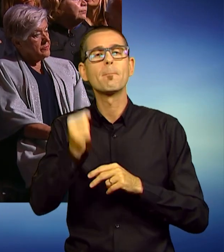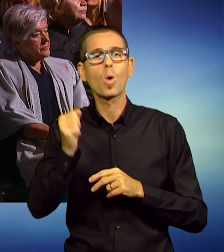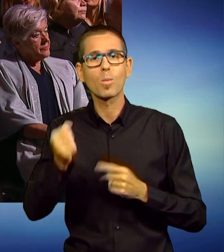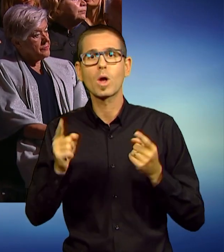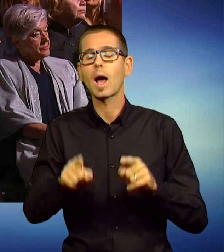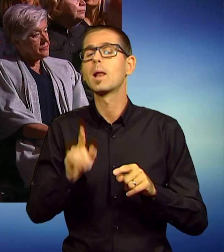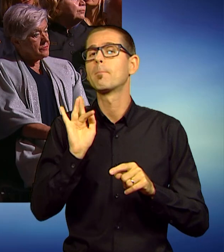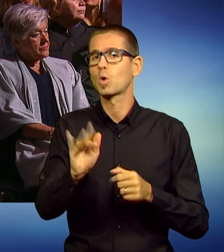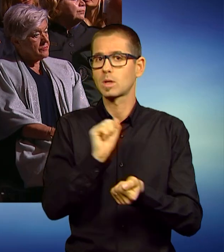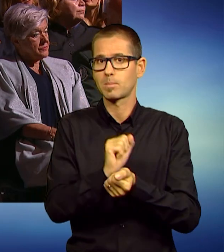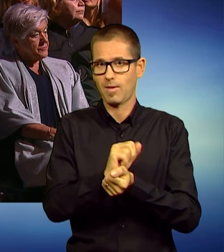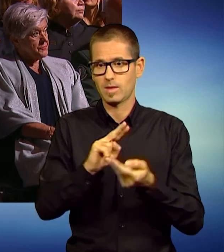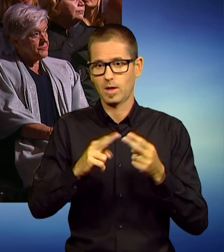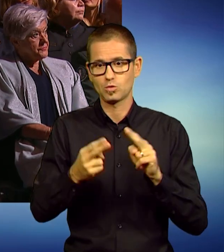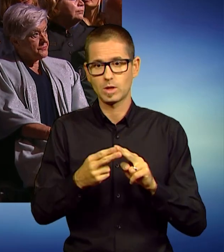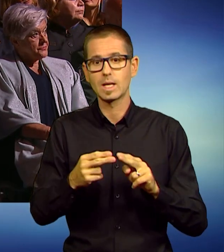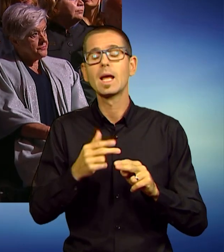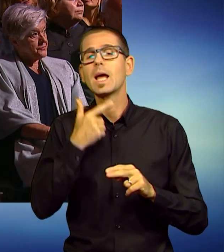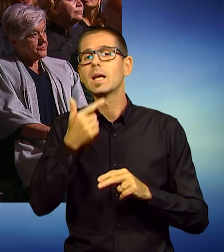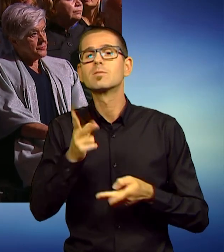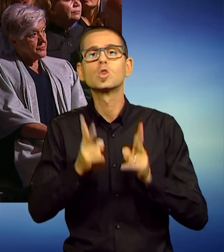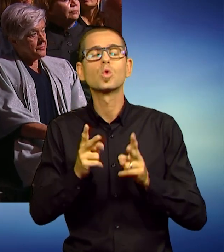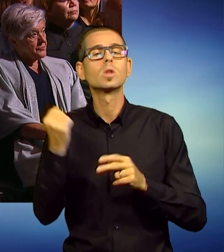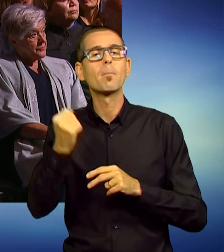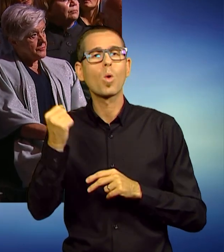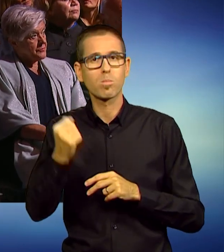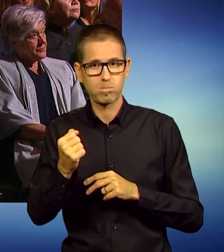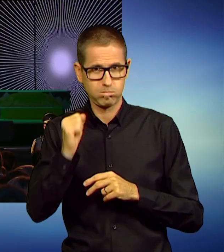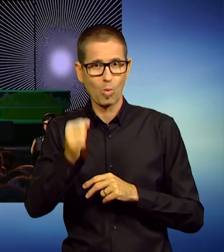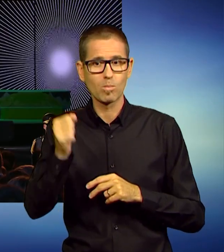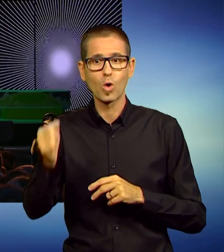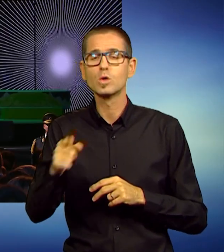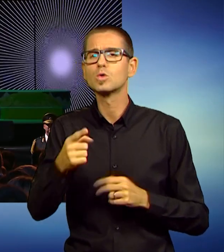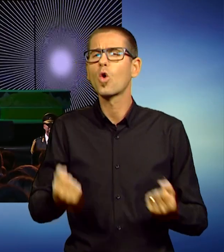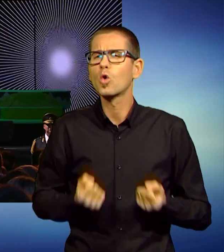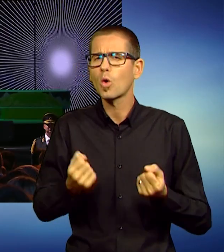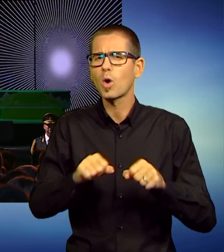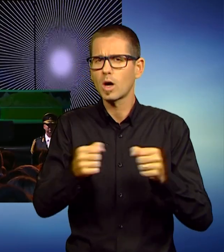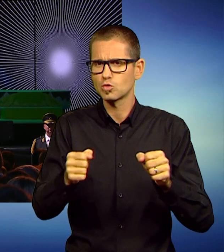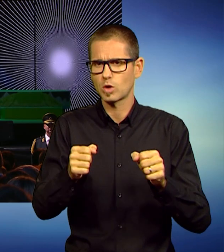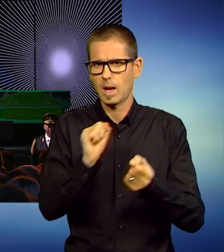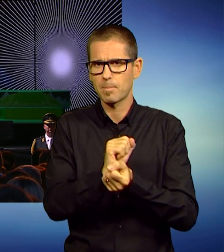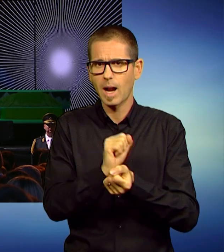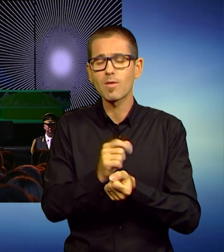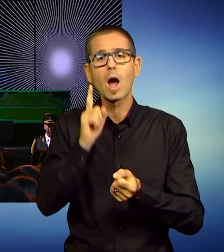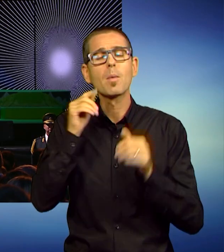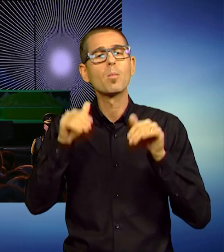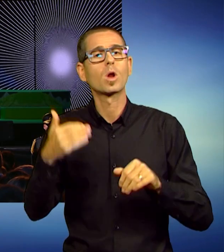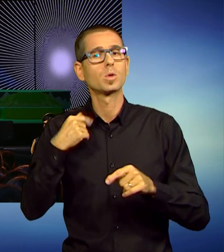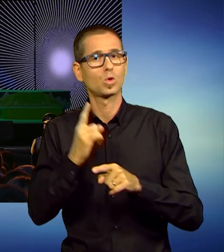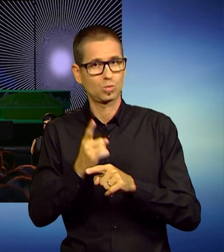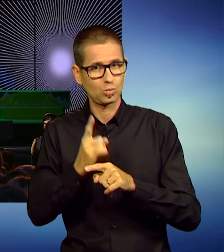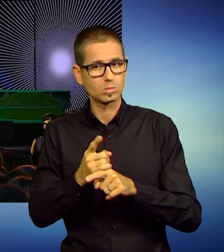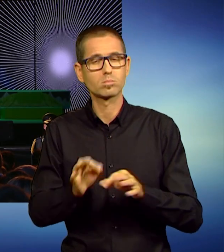način. Izvensodni poboji so ne samo grobo kršenje prava, biti morajo in so tudi predmet javne obsodbe